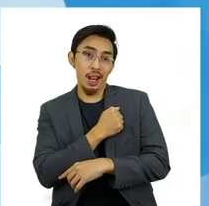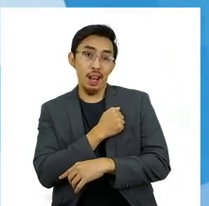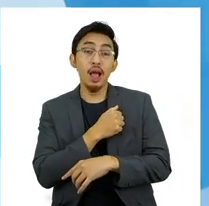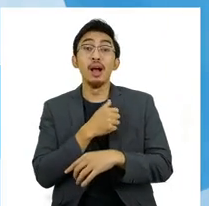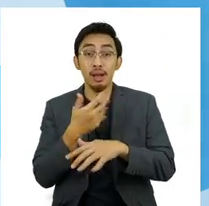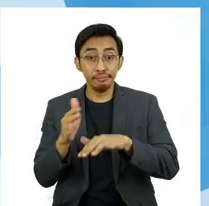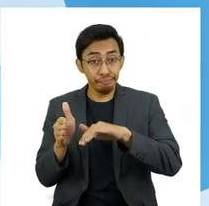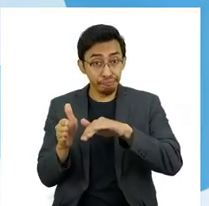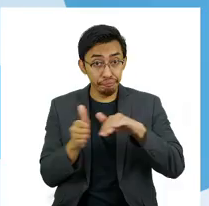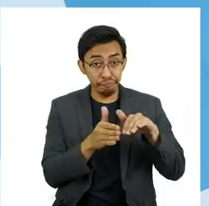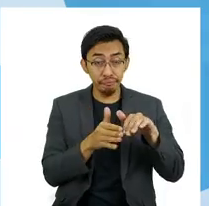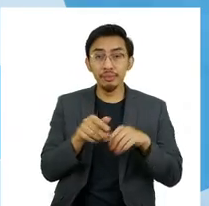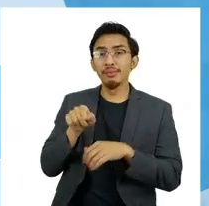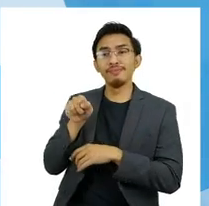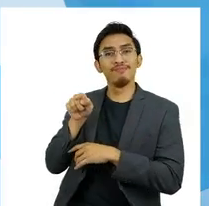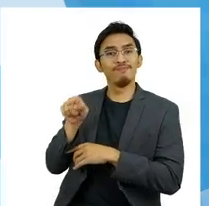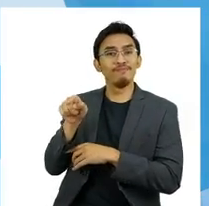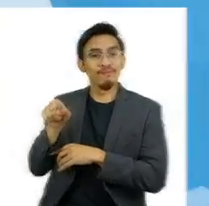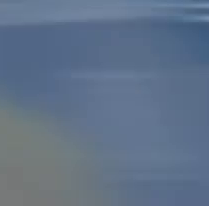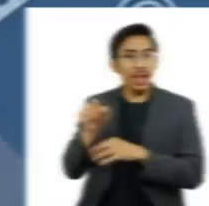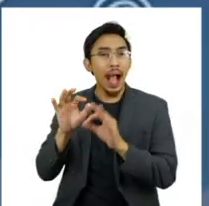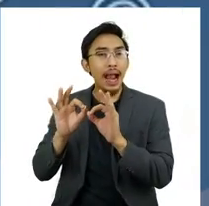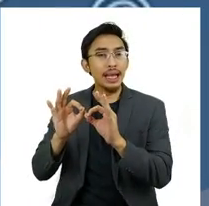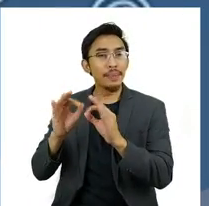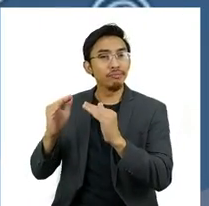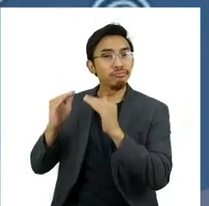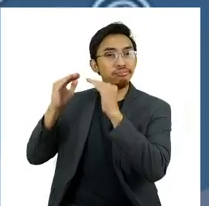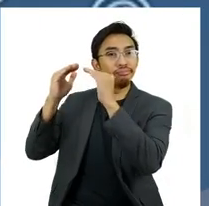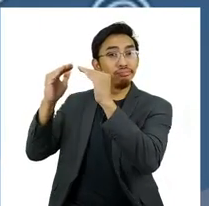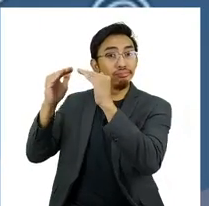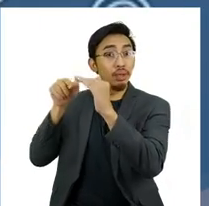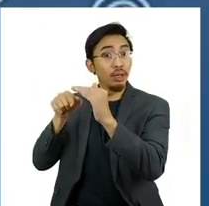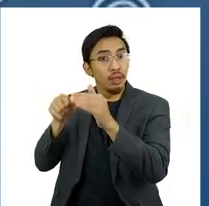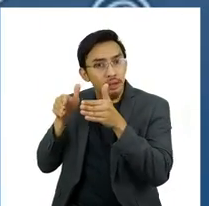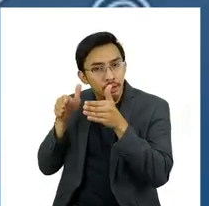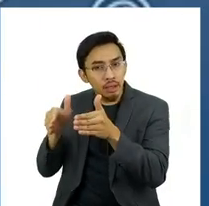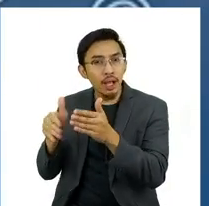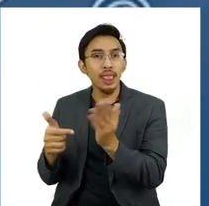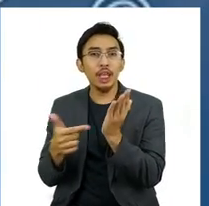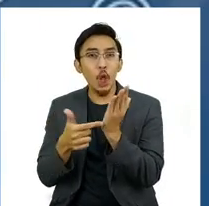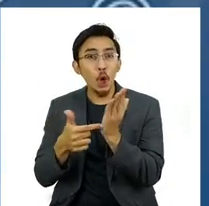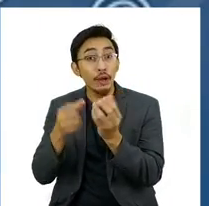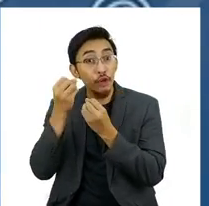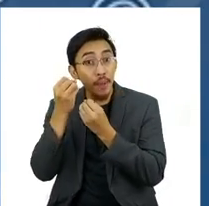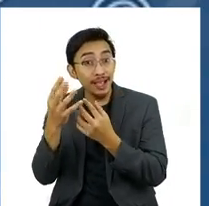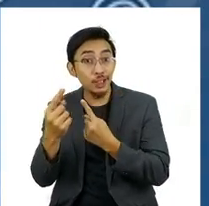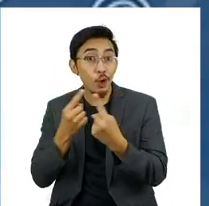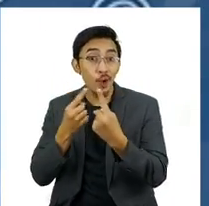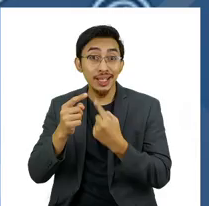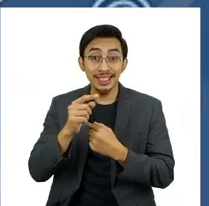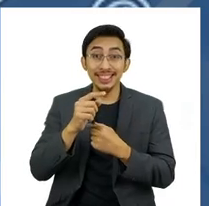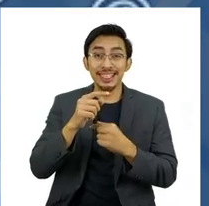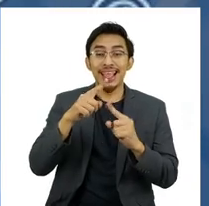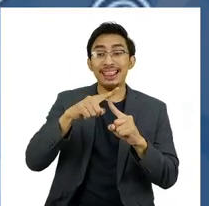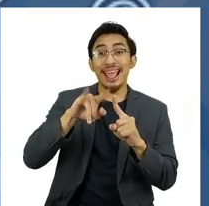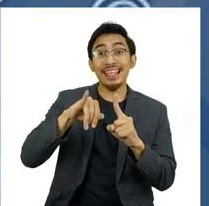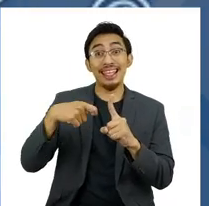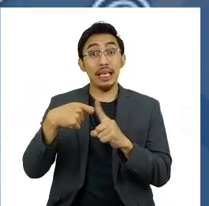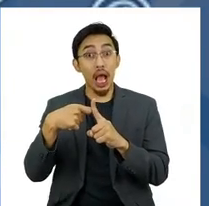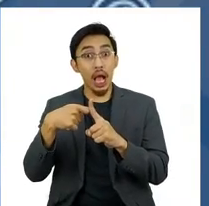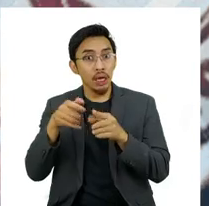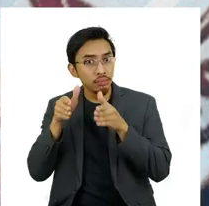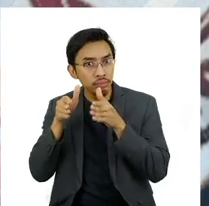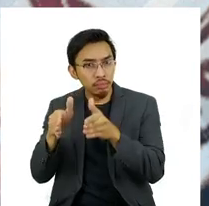sosial dan humaniora, sedangkan oleh akademisi dan cendekiawan di ranah teknologi informasi dan komunikasi atau